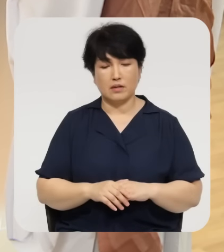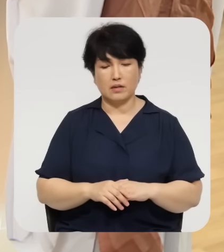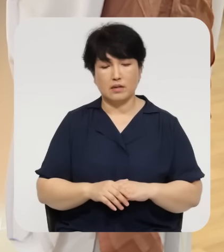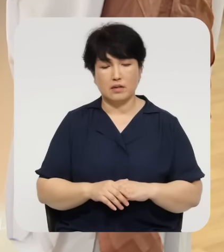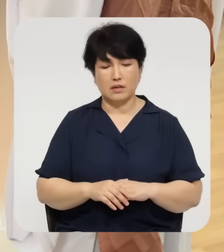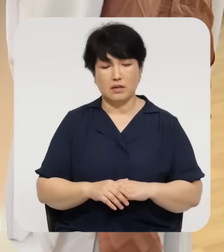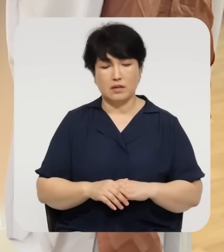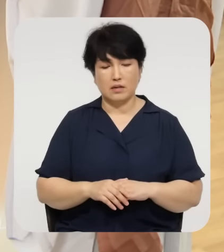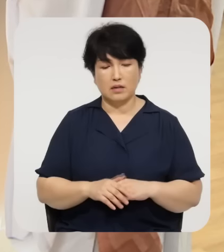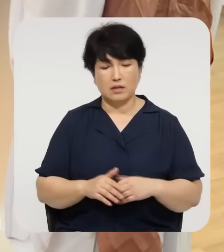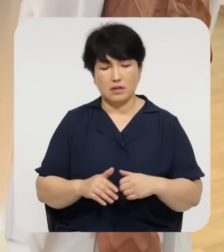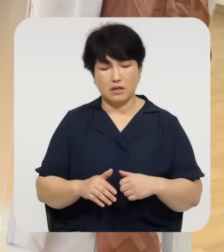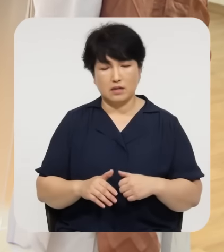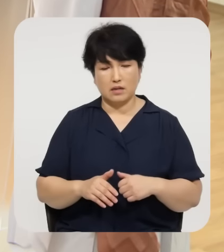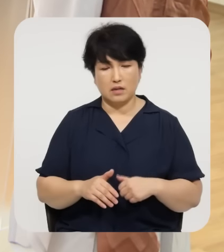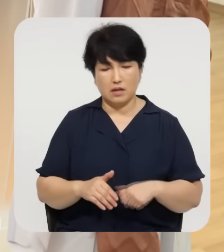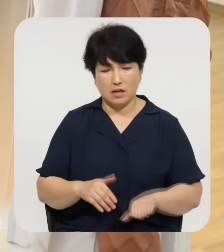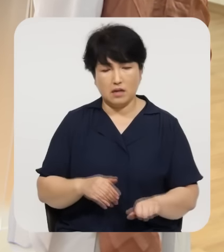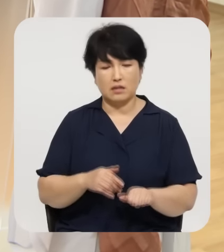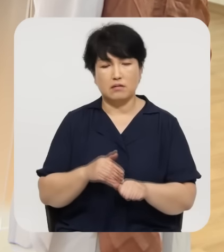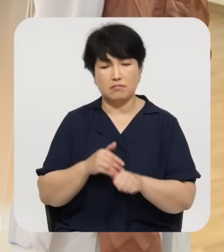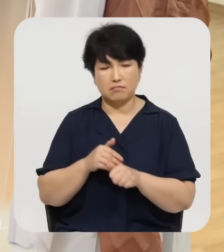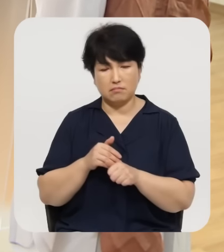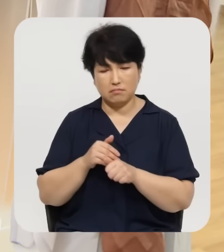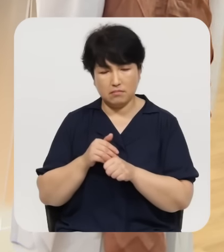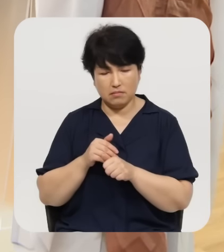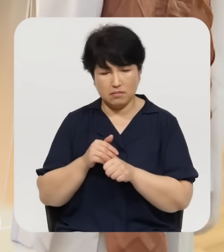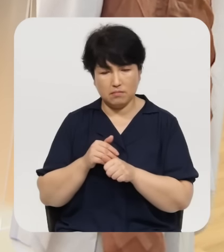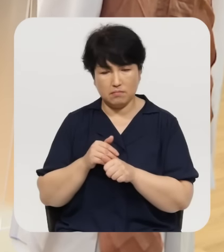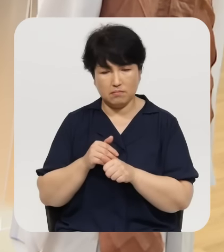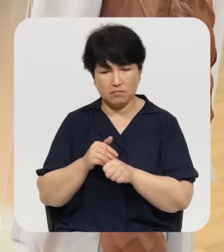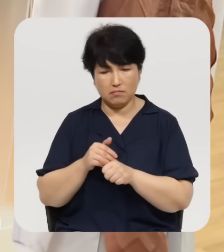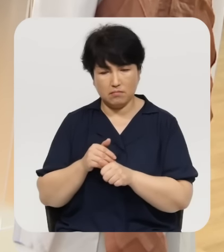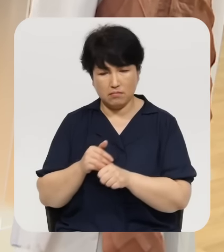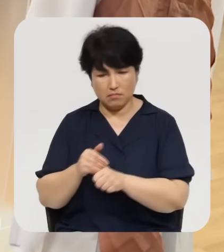아이를 놓아주려고